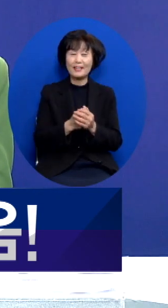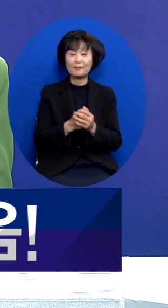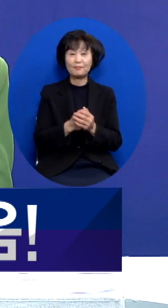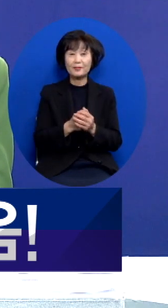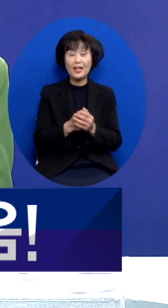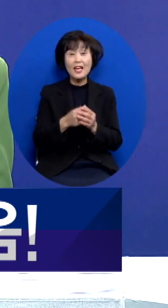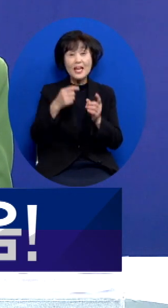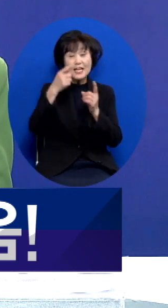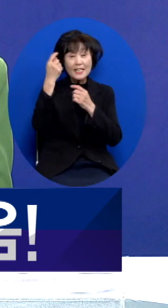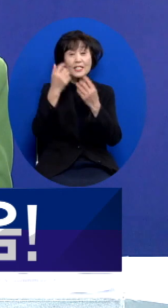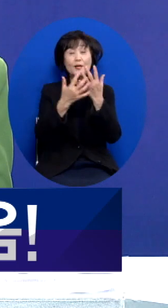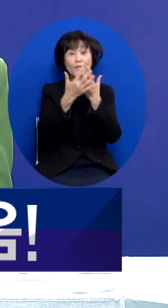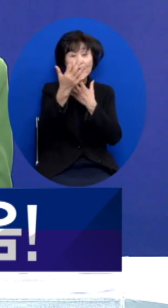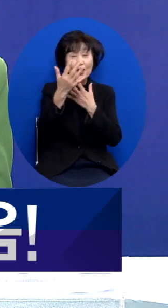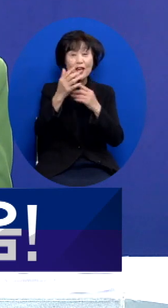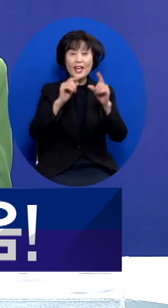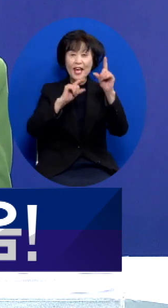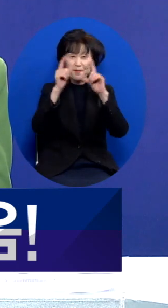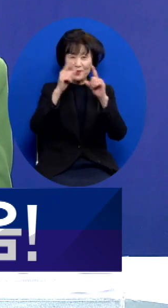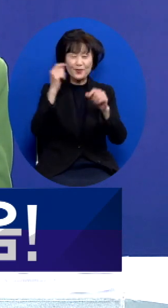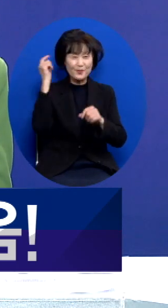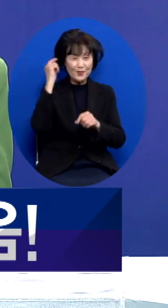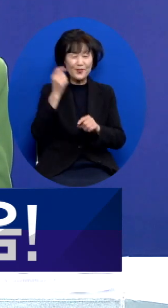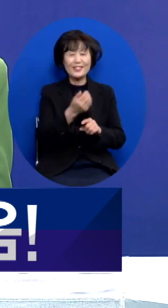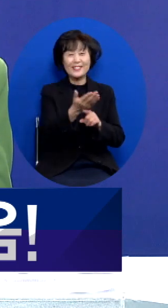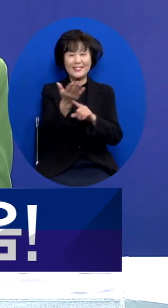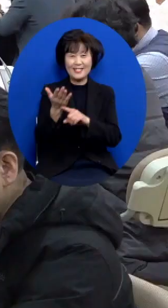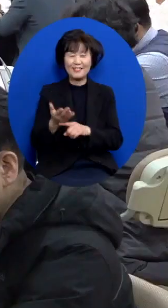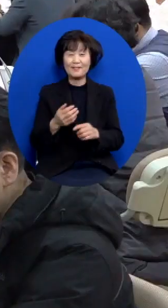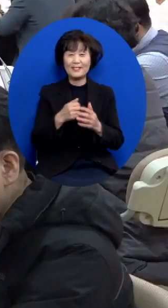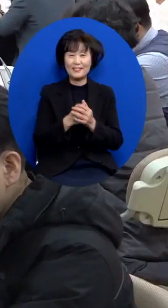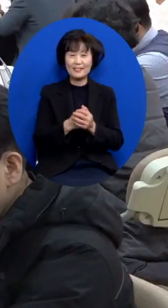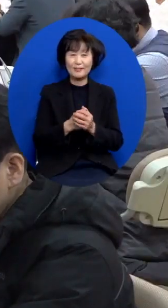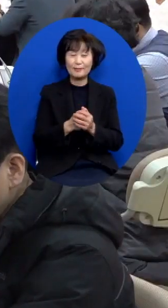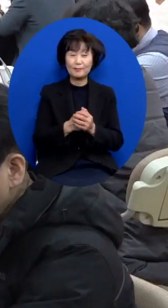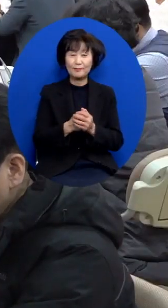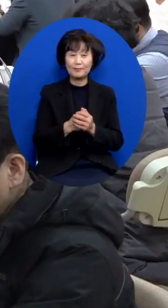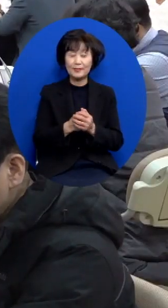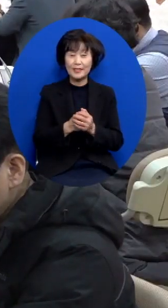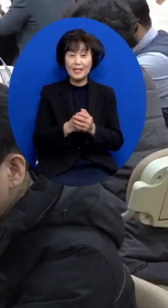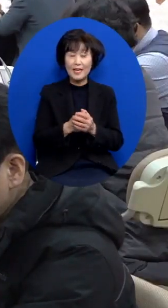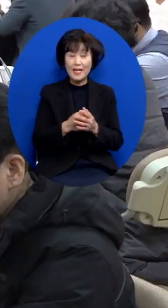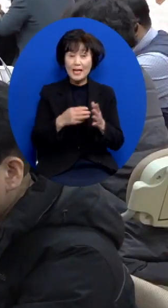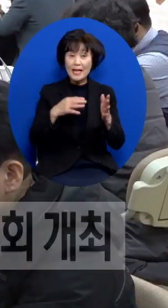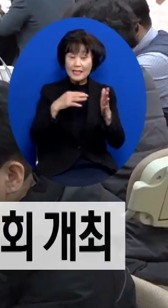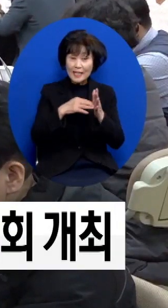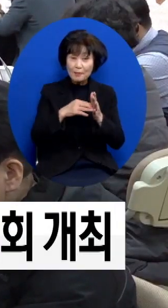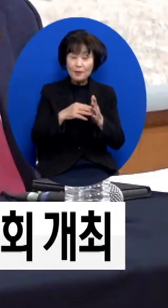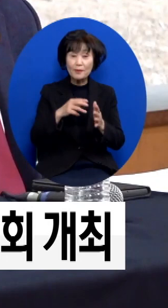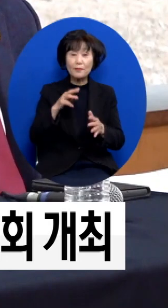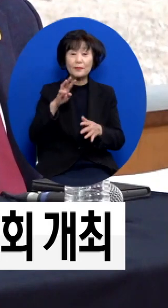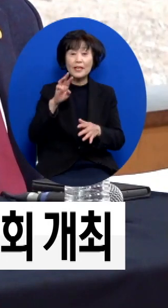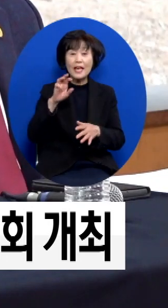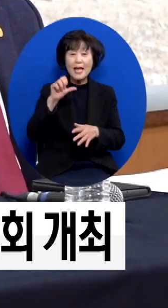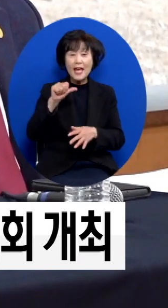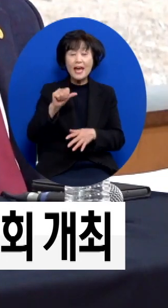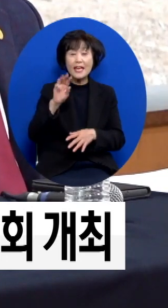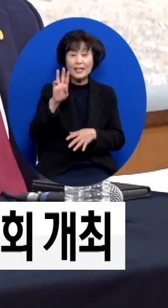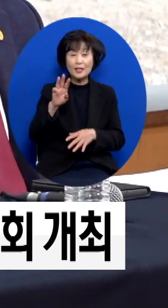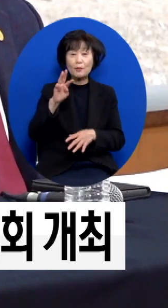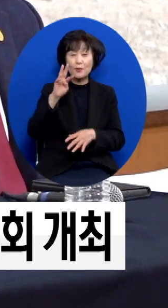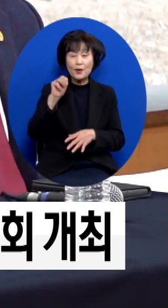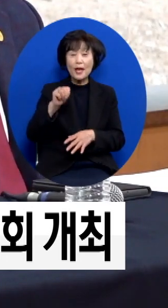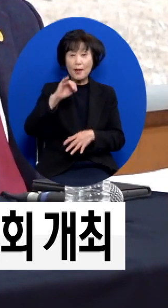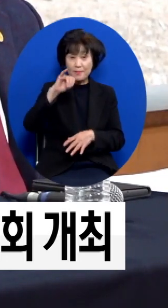기념대회가 어떻게 열리는지 김효경 기자가 전해드립니다 사단법인 awmj선교회가 오는